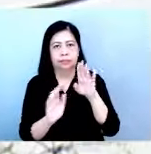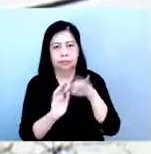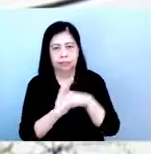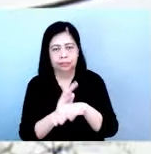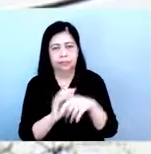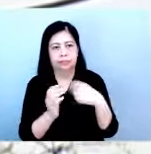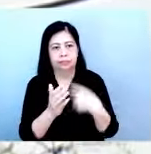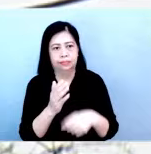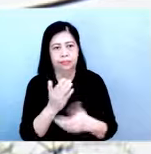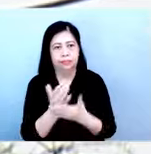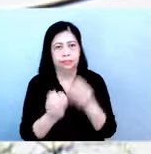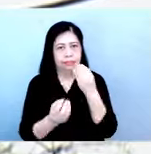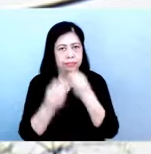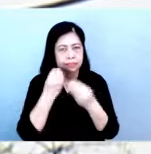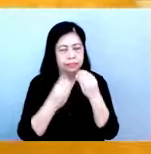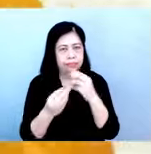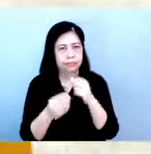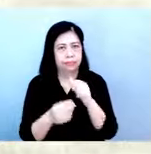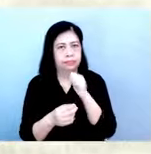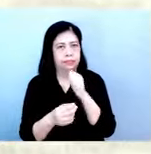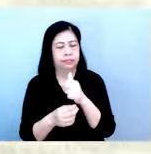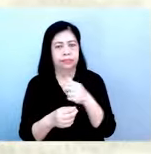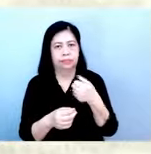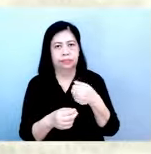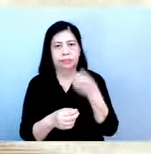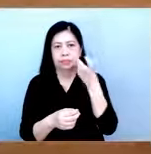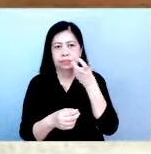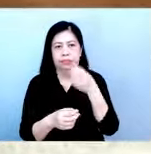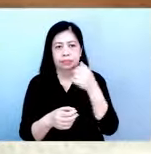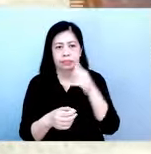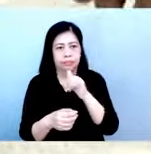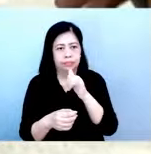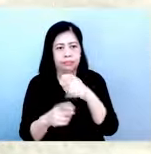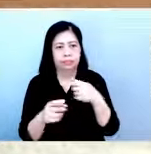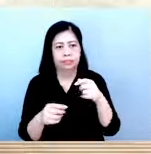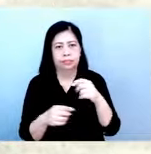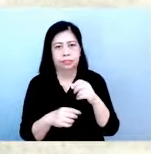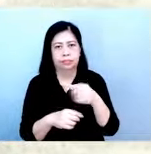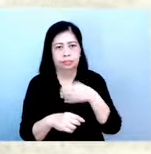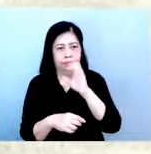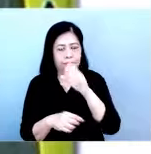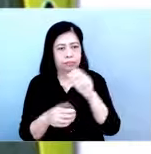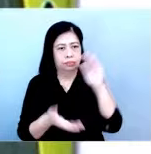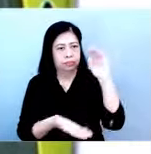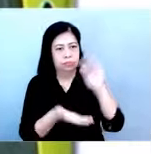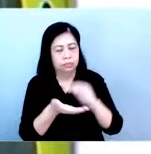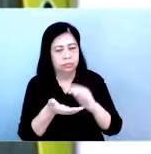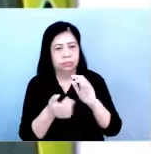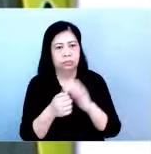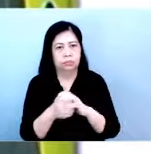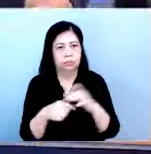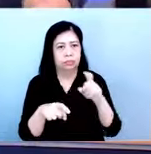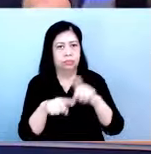ng ilang pagkain at non-alcoholic beverages. Bumaba rin daw ang singil sa kuryente, tubig at